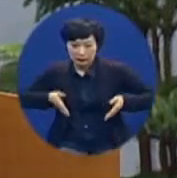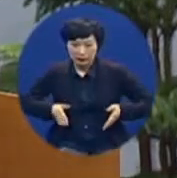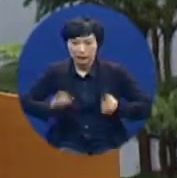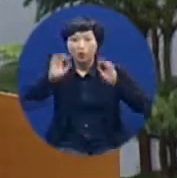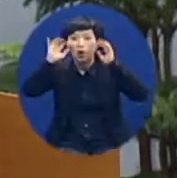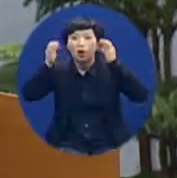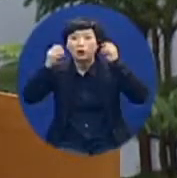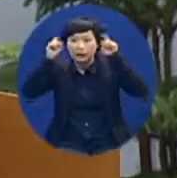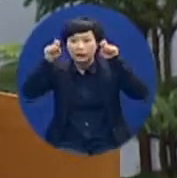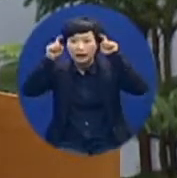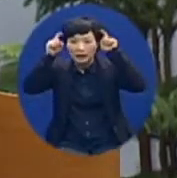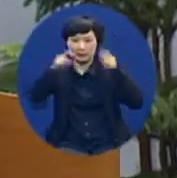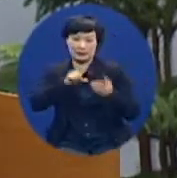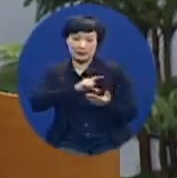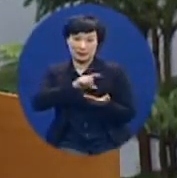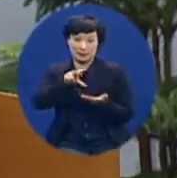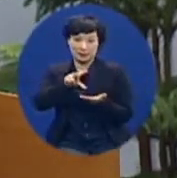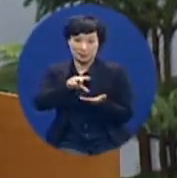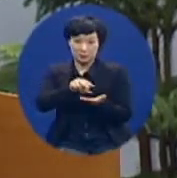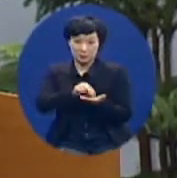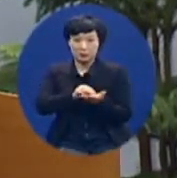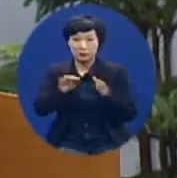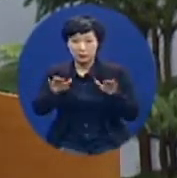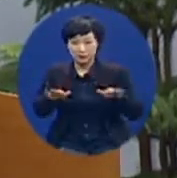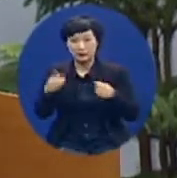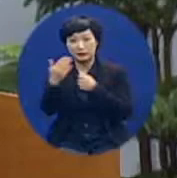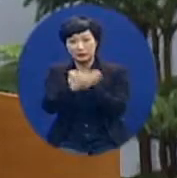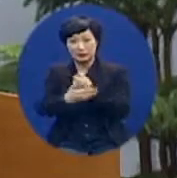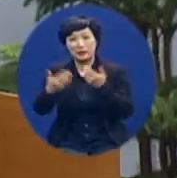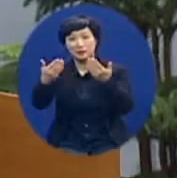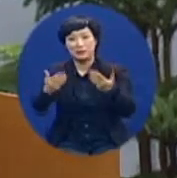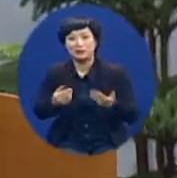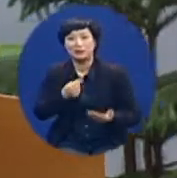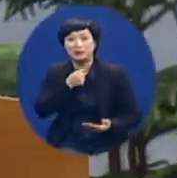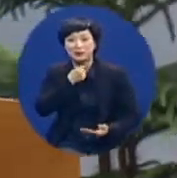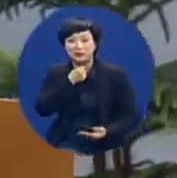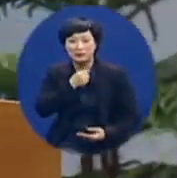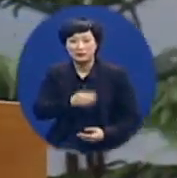어린양이라고는 제목으로 은혜를 나누려고